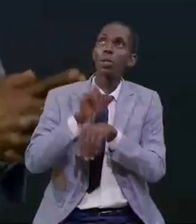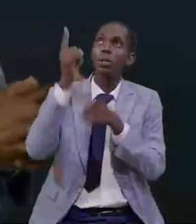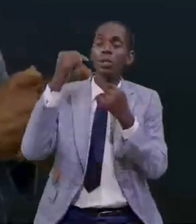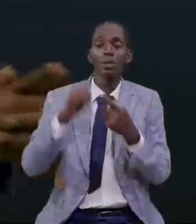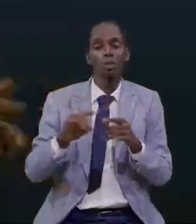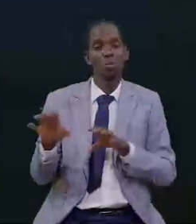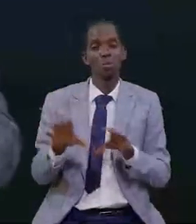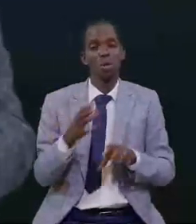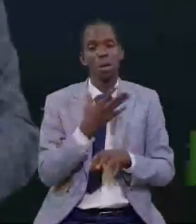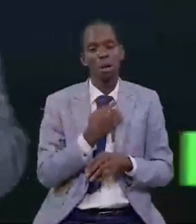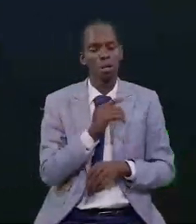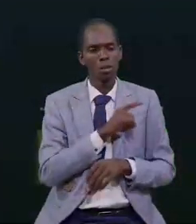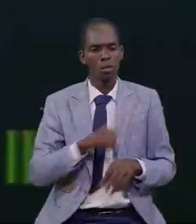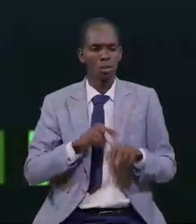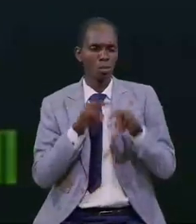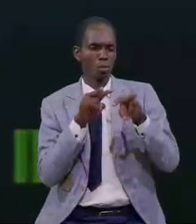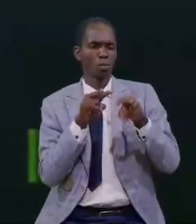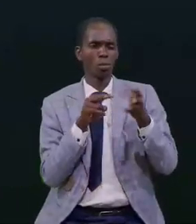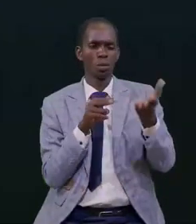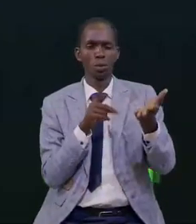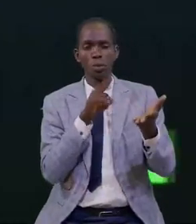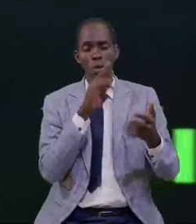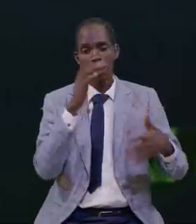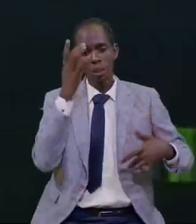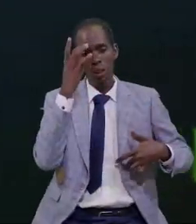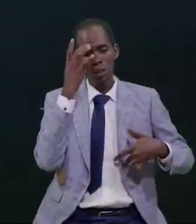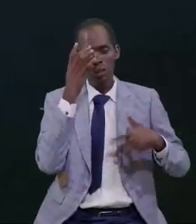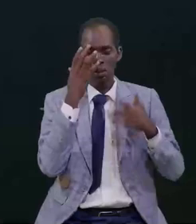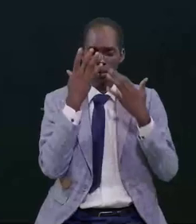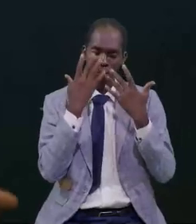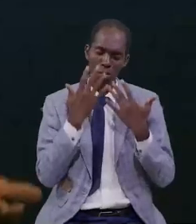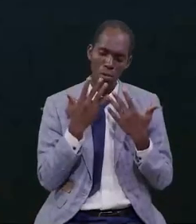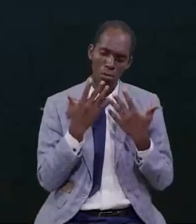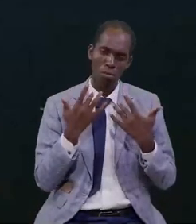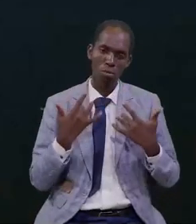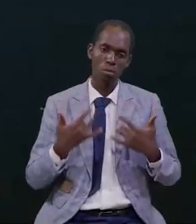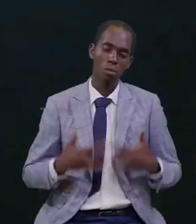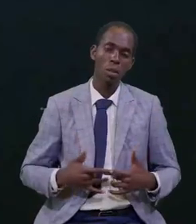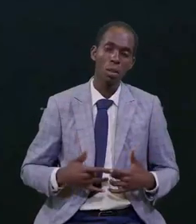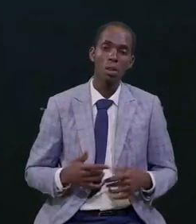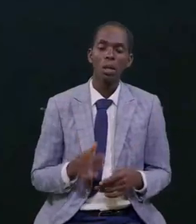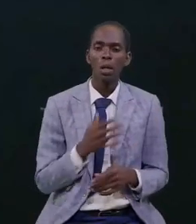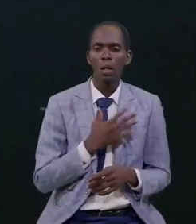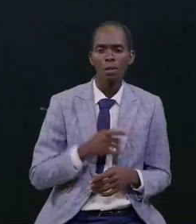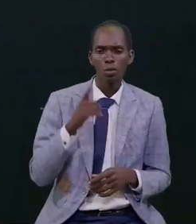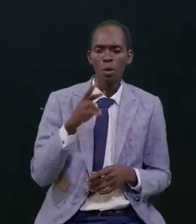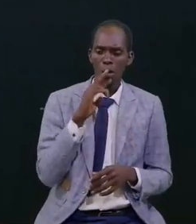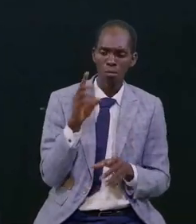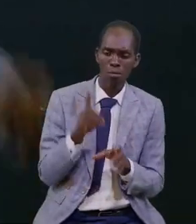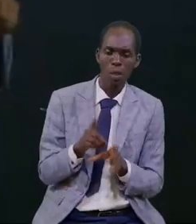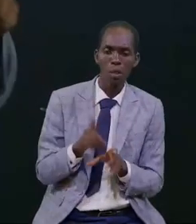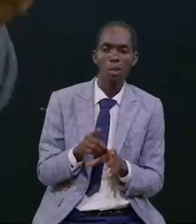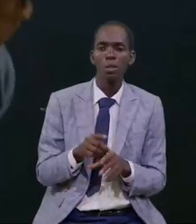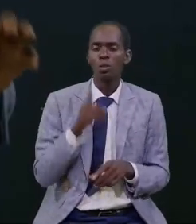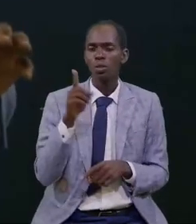là-bas ce soir tu es malade tu es triste tu es tu es troublé tu es impotent tu